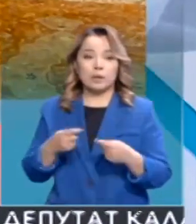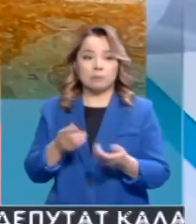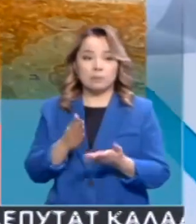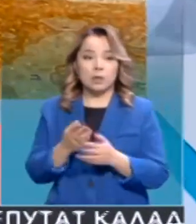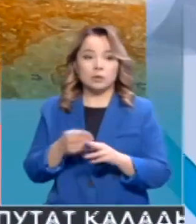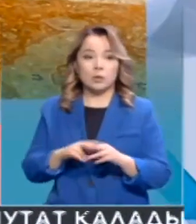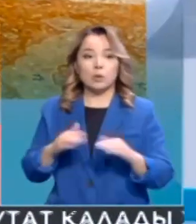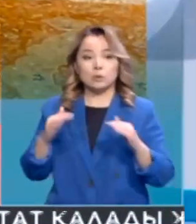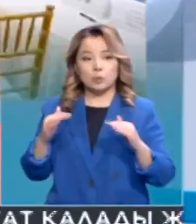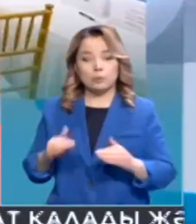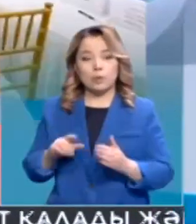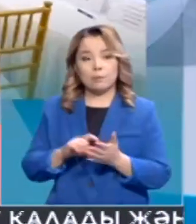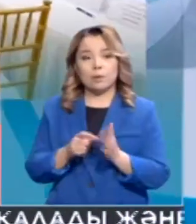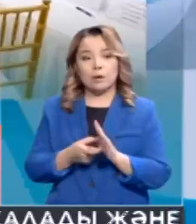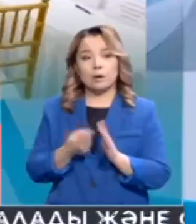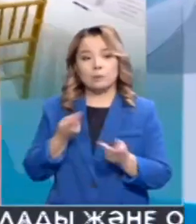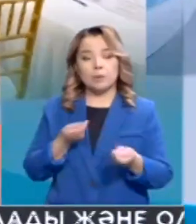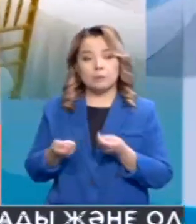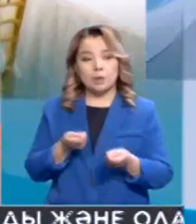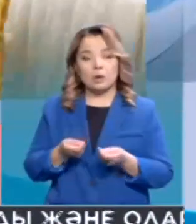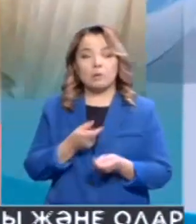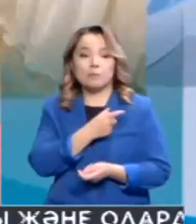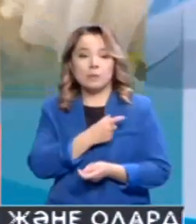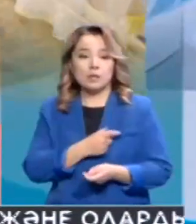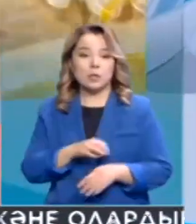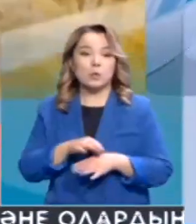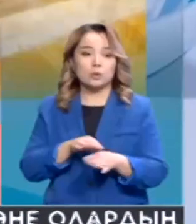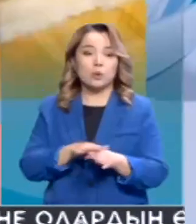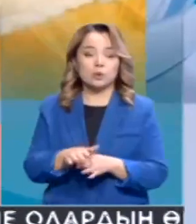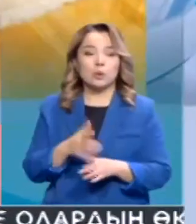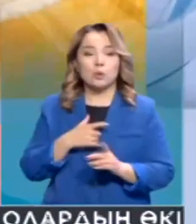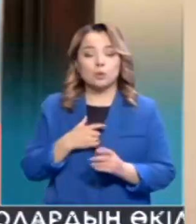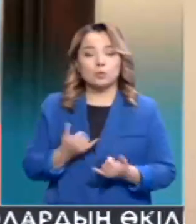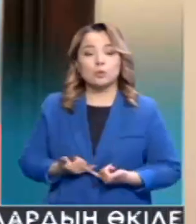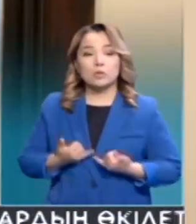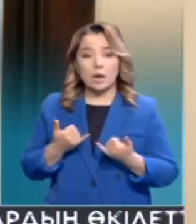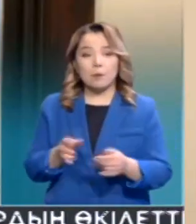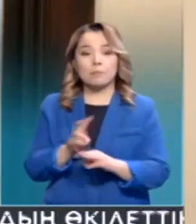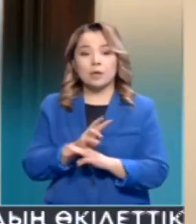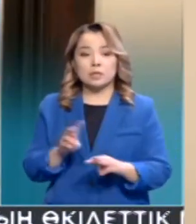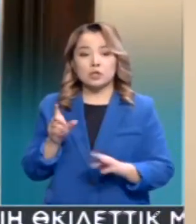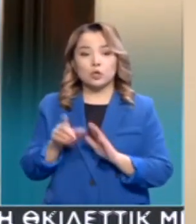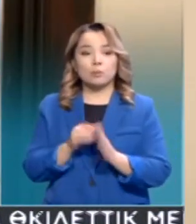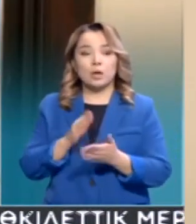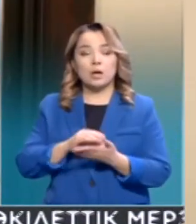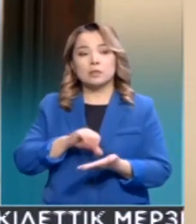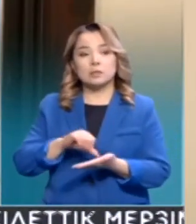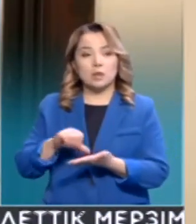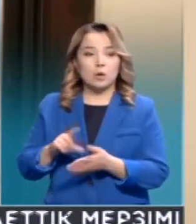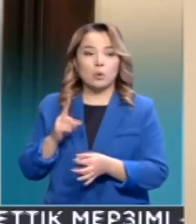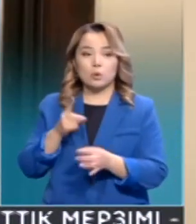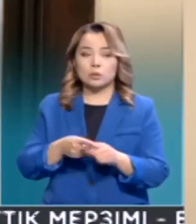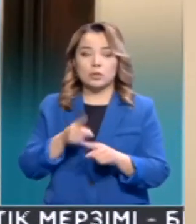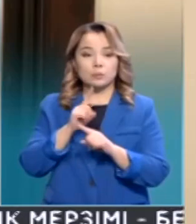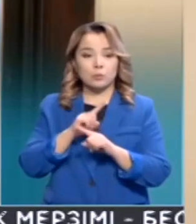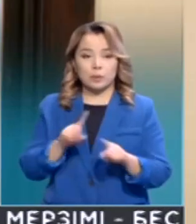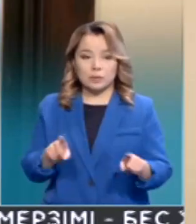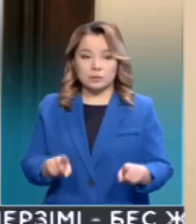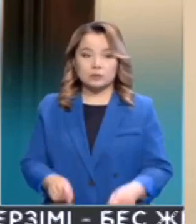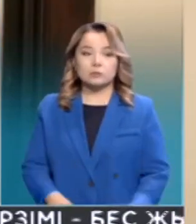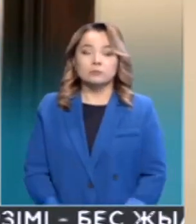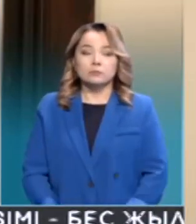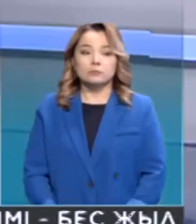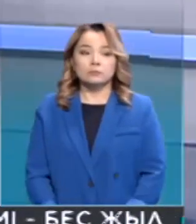Яғни төменгі палатаға бір мандатты округ бойынша өзін өзі ұсынғандар мен мәслихат депутаттығына үміткерлер қосылмайды.